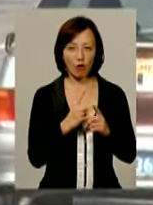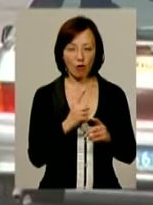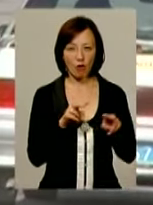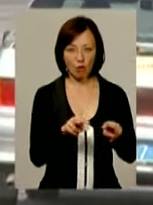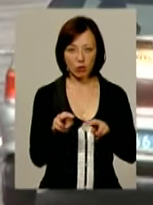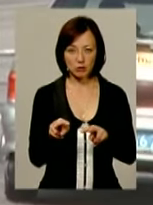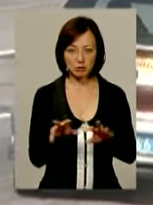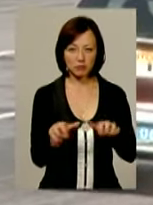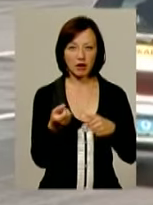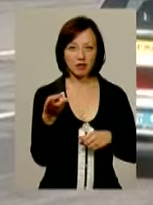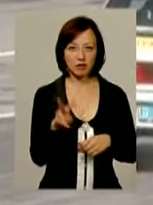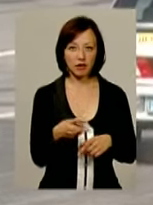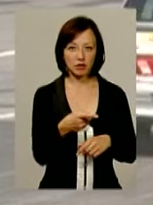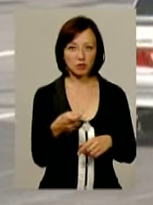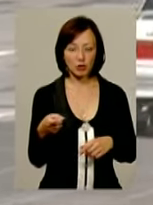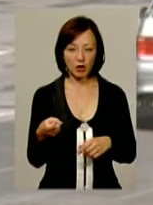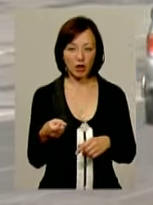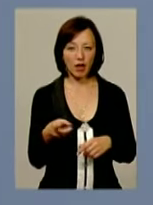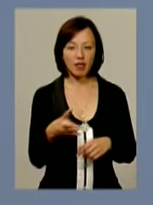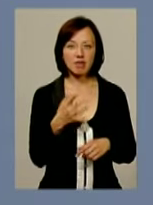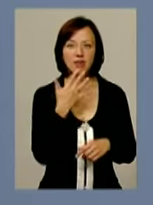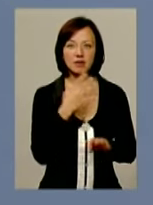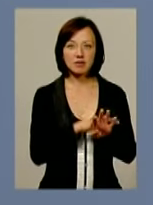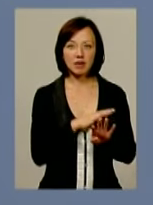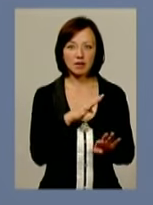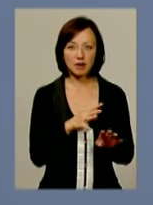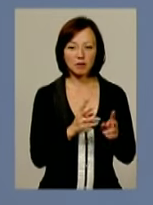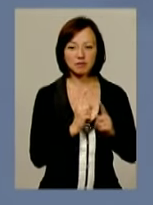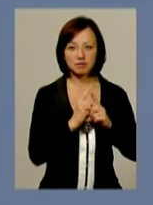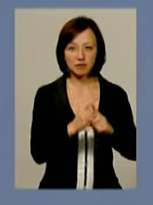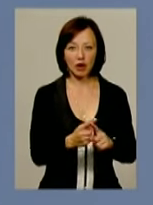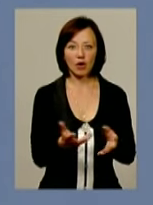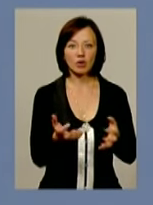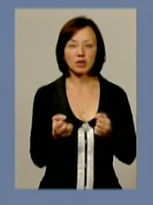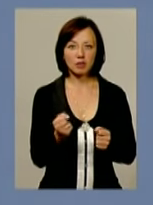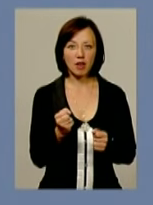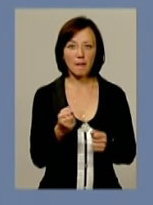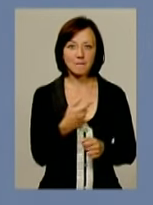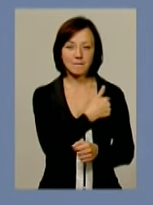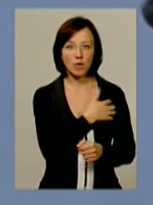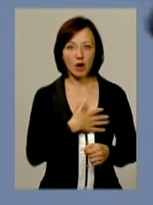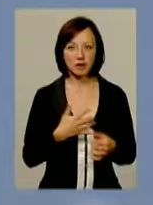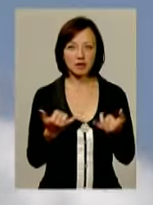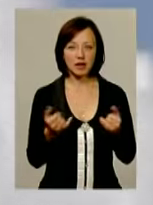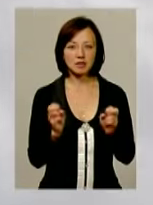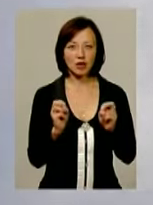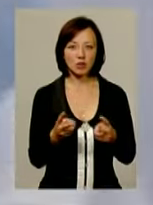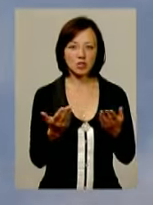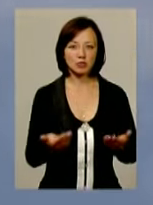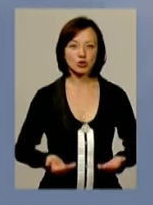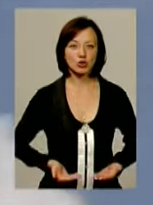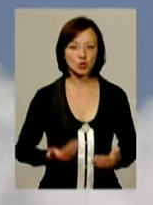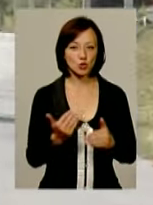із собою 2 одиниці табельної зброї. Нацгвардійці, котрі конвоювали злочинців, отримали вогнепальні поранення. Наразі загрози їхньому життю